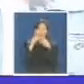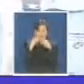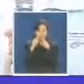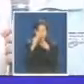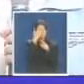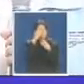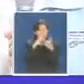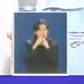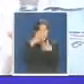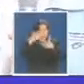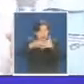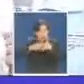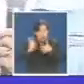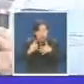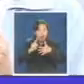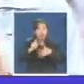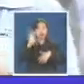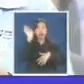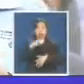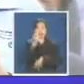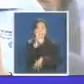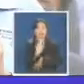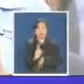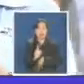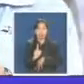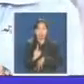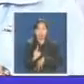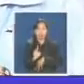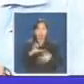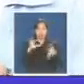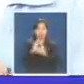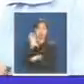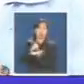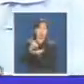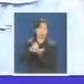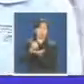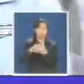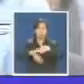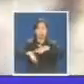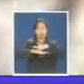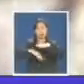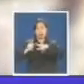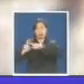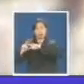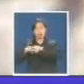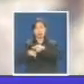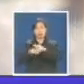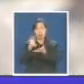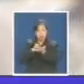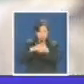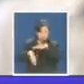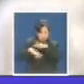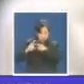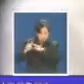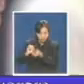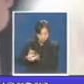ำกัดอะไรก็คือว่าข้อจำกัดส่วนใหญ่ก็คือว่าข้อมูลหลักฐานต่างๆที่เพียงพอในการที่จะ